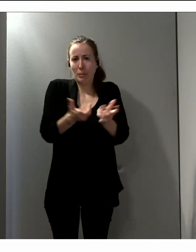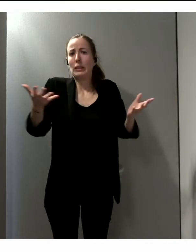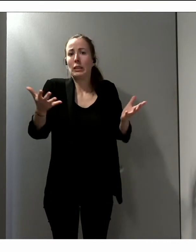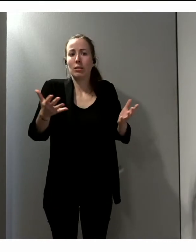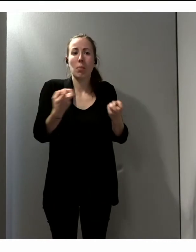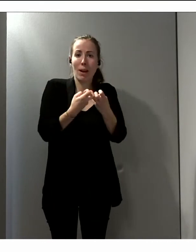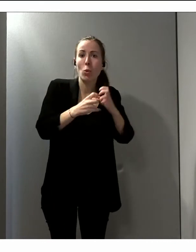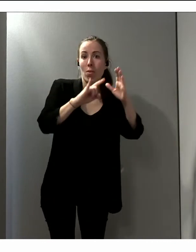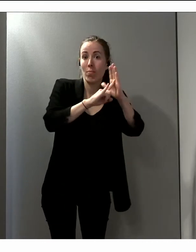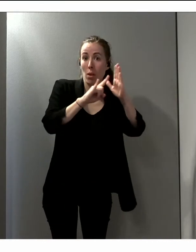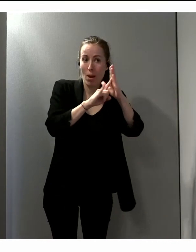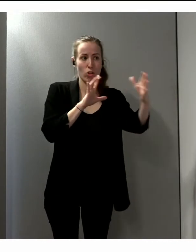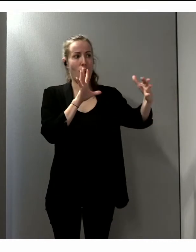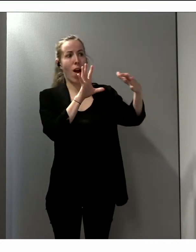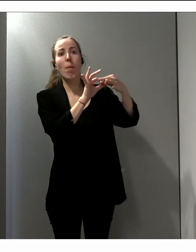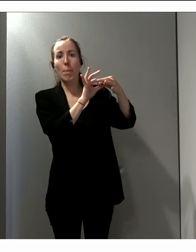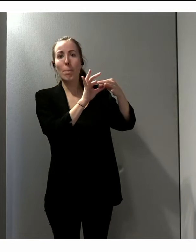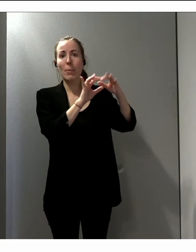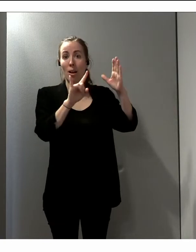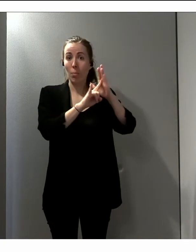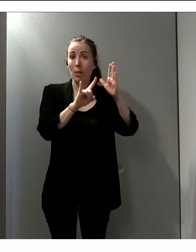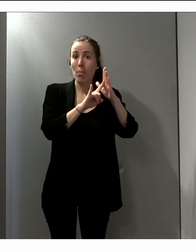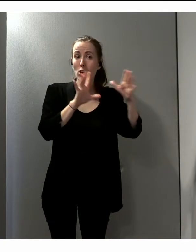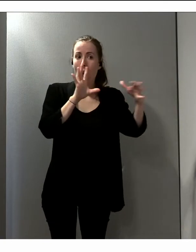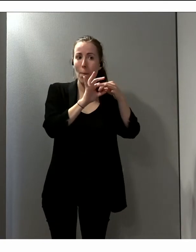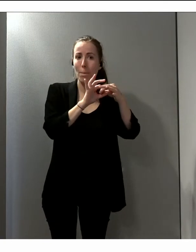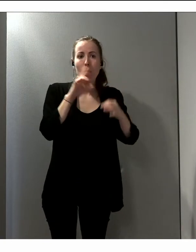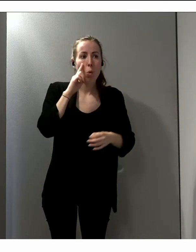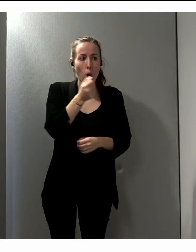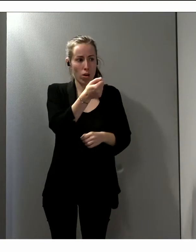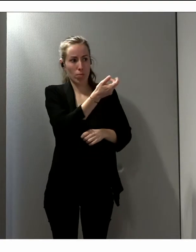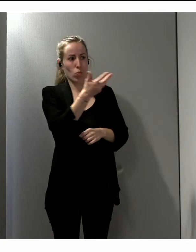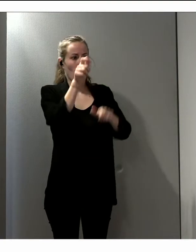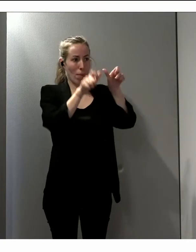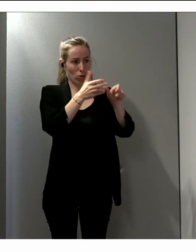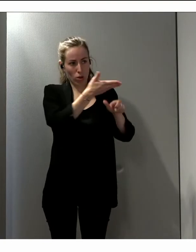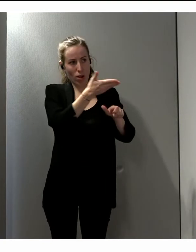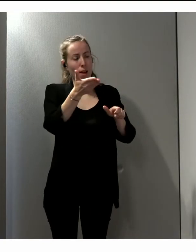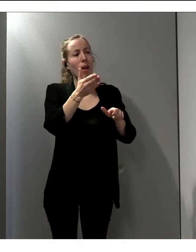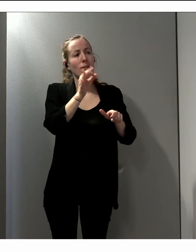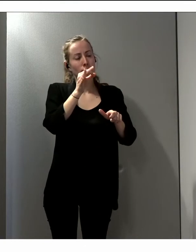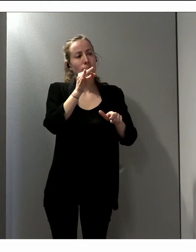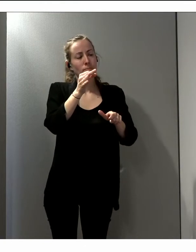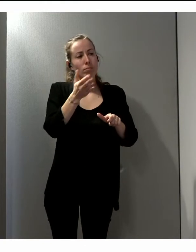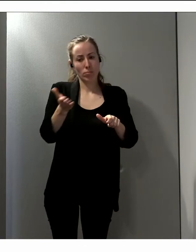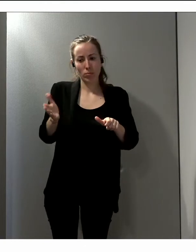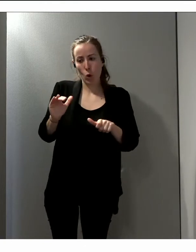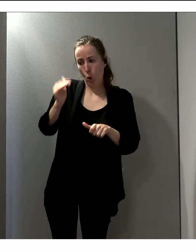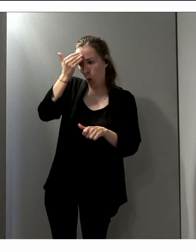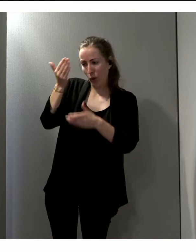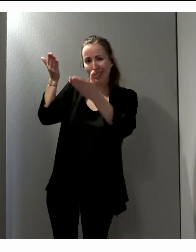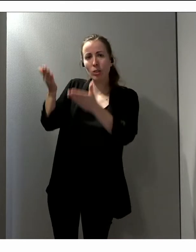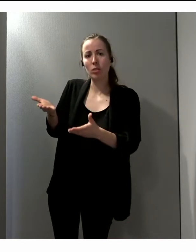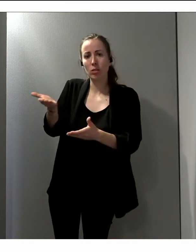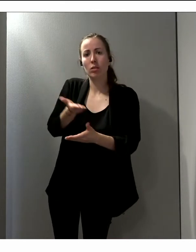aussi une mobilisation, une coopération avec la MDPH, parce que pour un certain nombre de personnes, la reconnaissance, finalement, du handicap